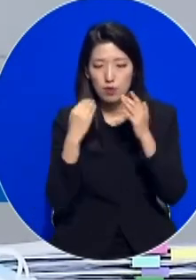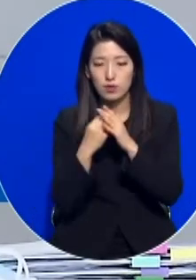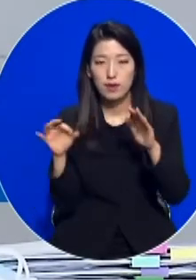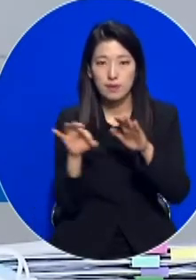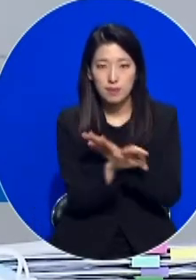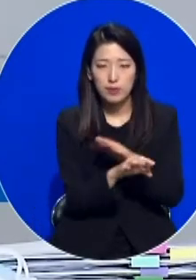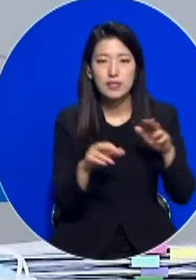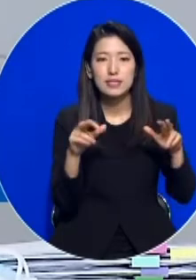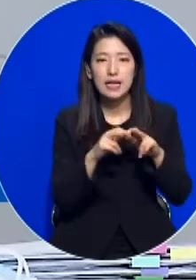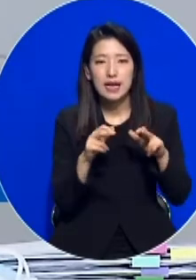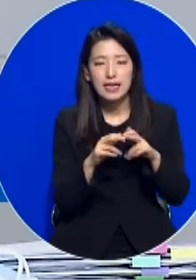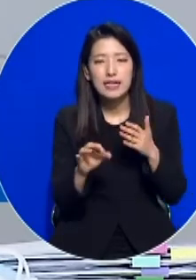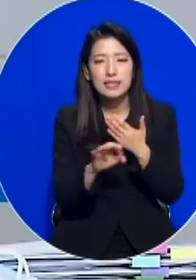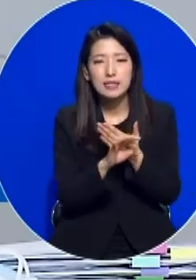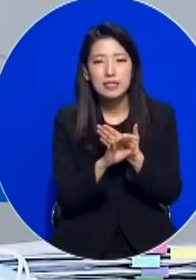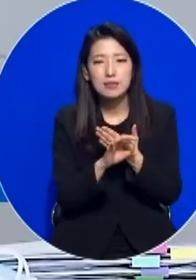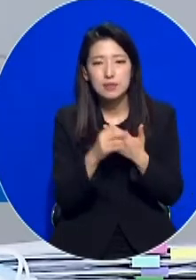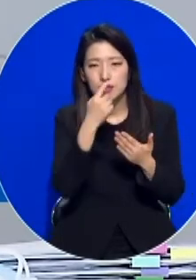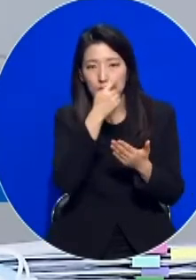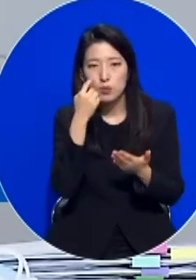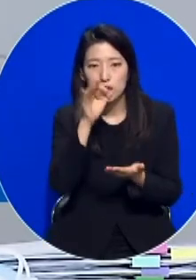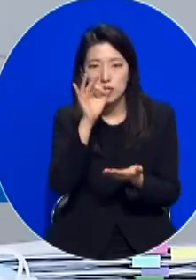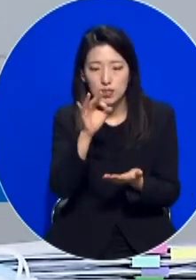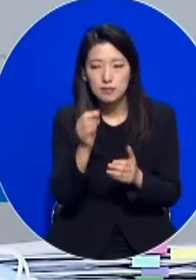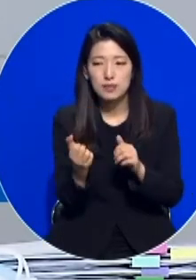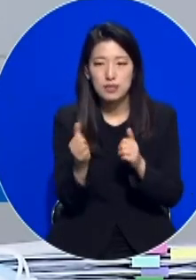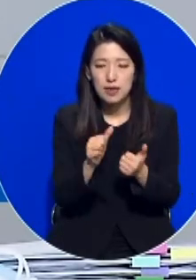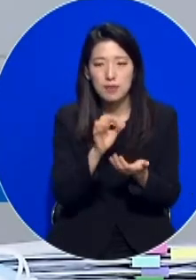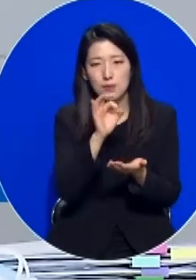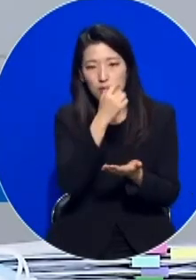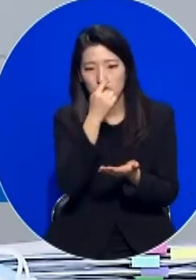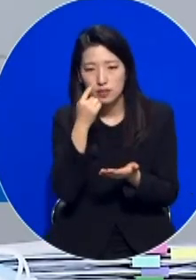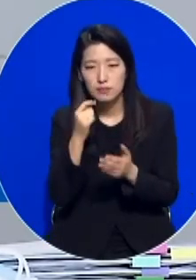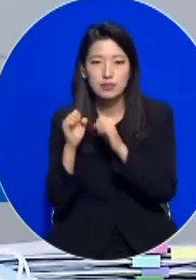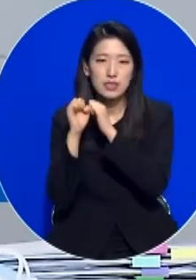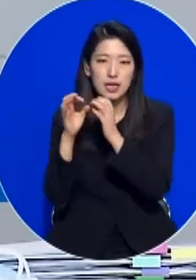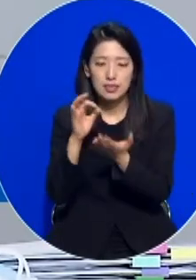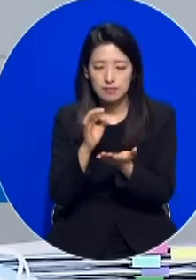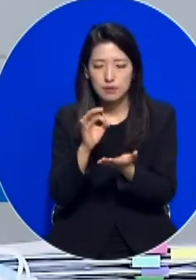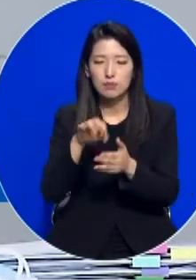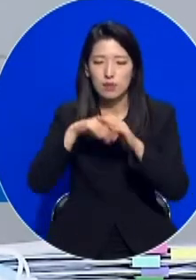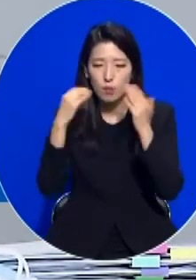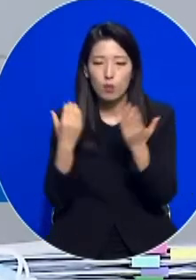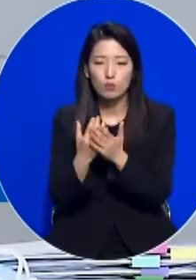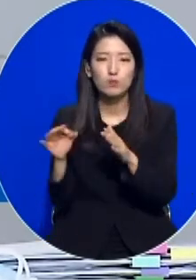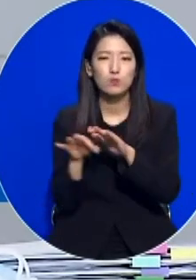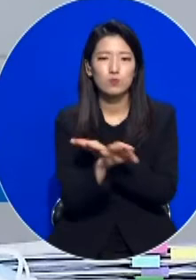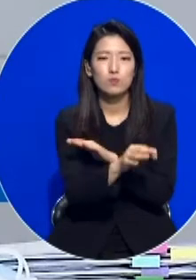장애일시 보상금, 사망일시 보상금, 그리고 장제비가 지급되게 됩니다.